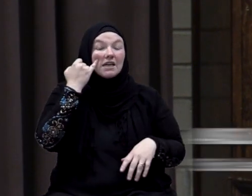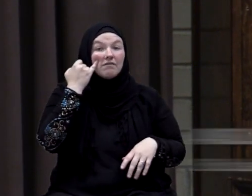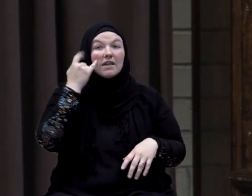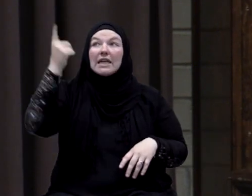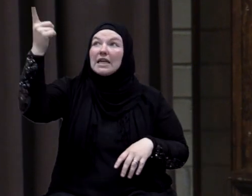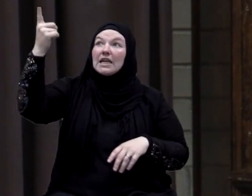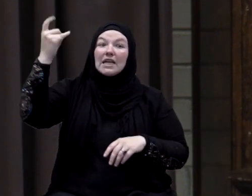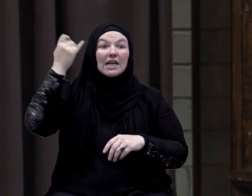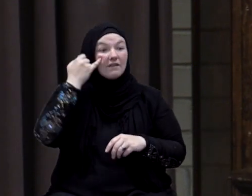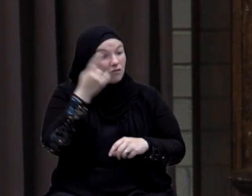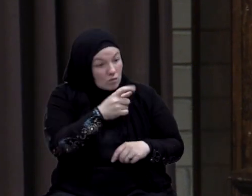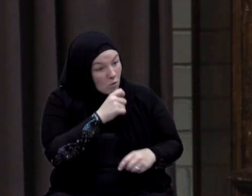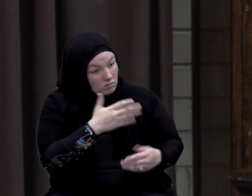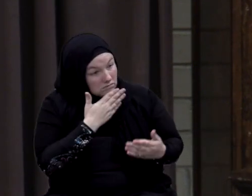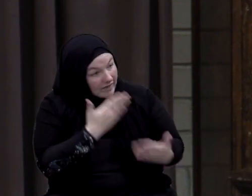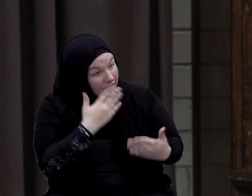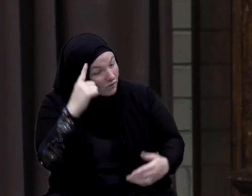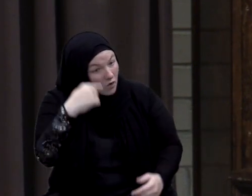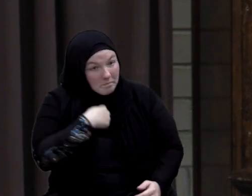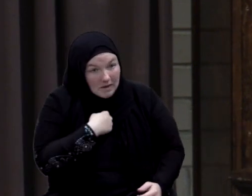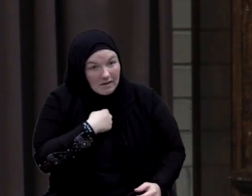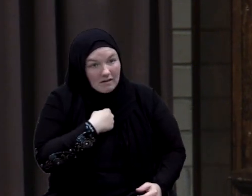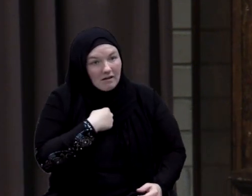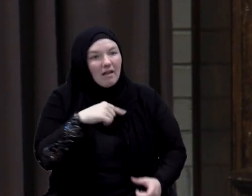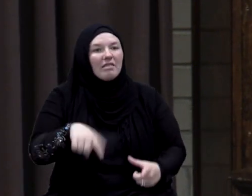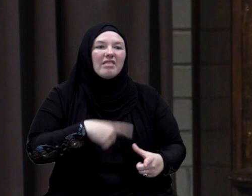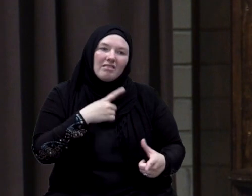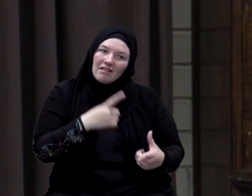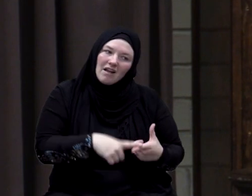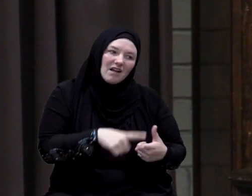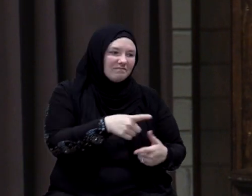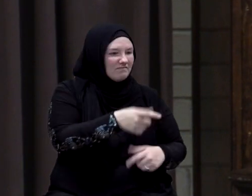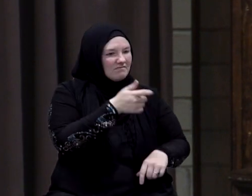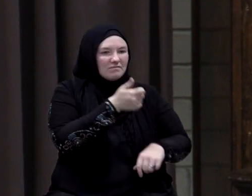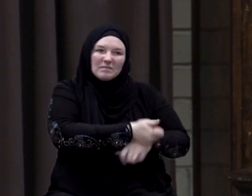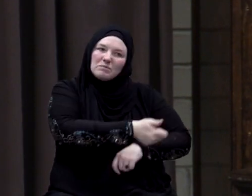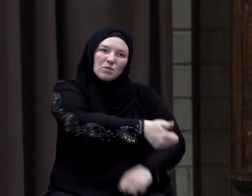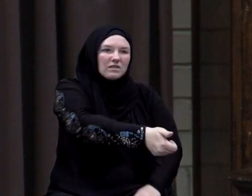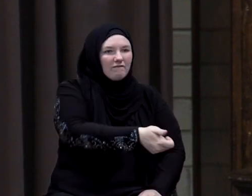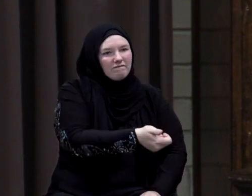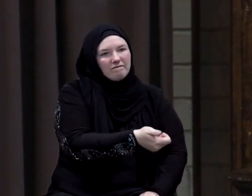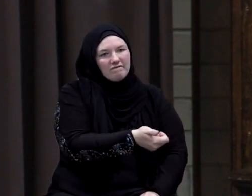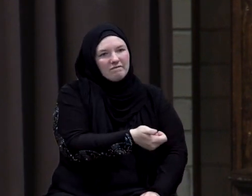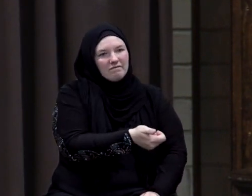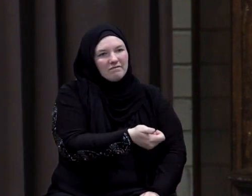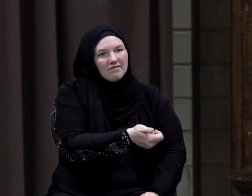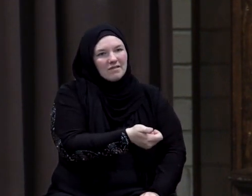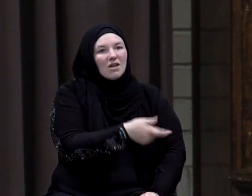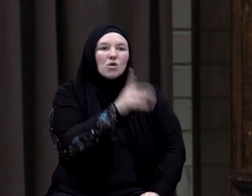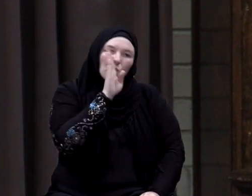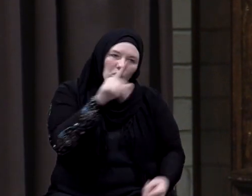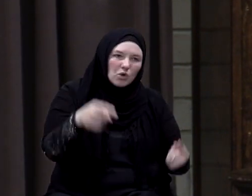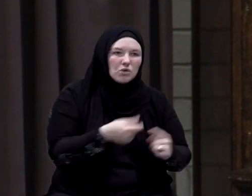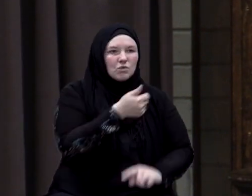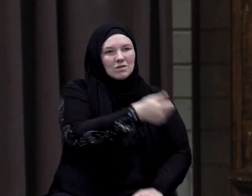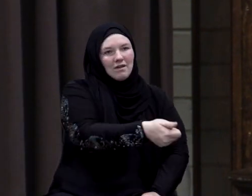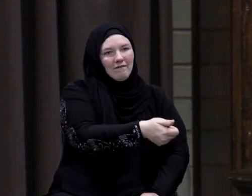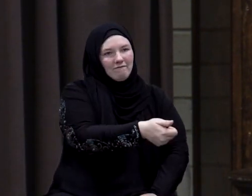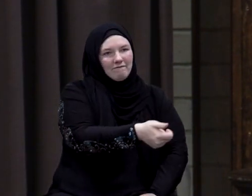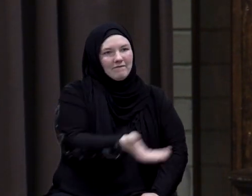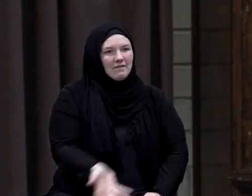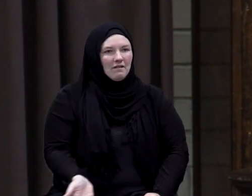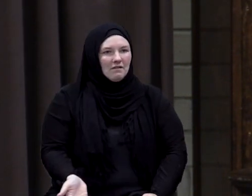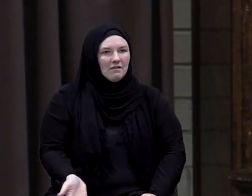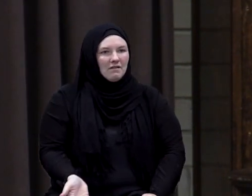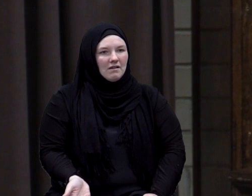him. وَمَا قَدَرُ اللَّهَ حَقَّ قَدْرِهِ. They have not really appreciated Allah the way he ought to be